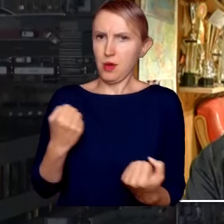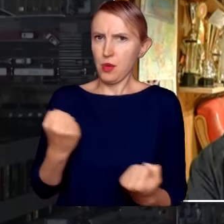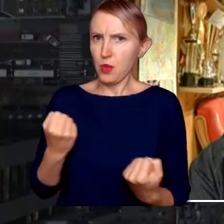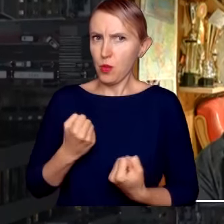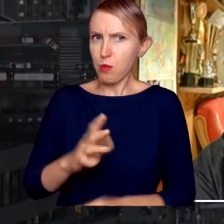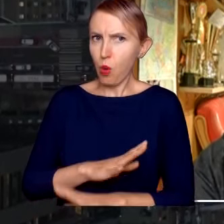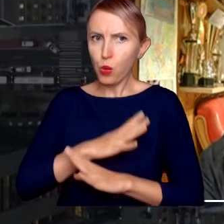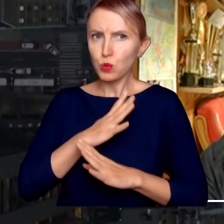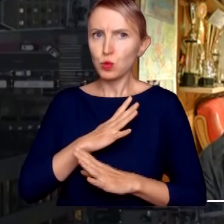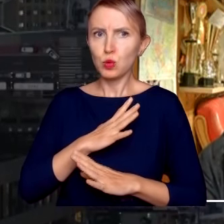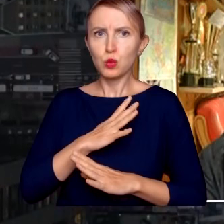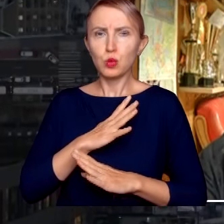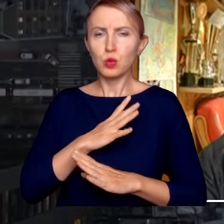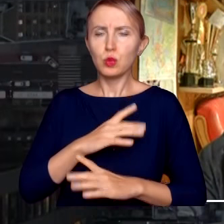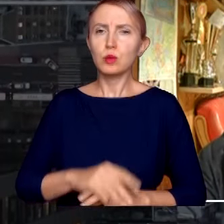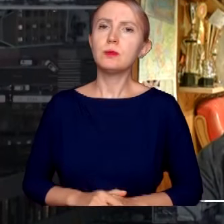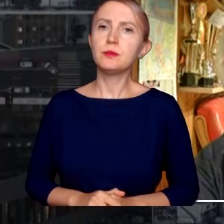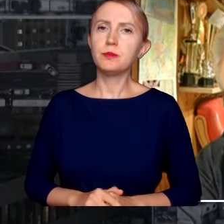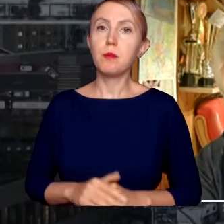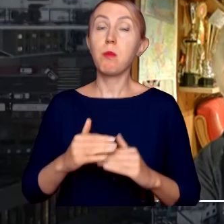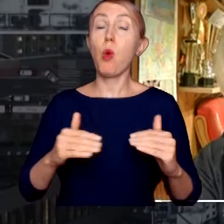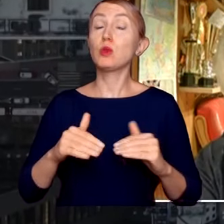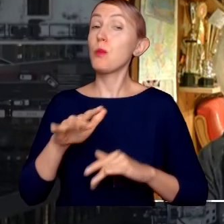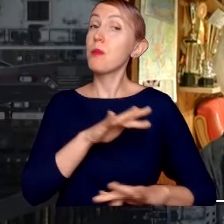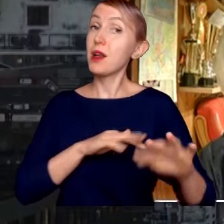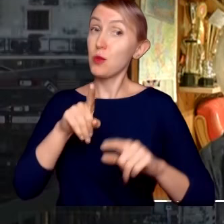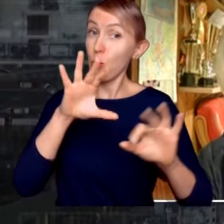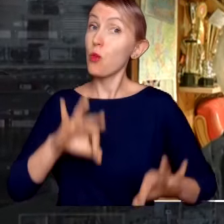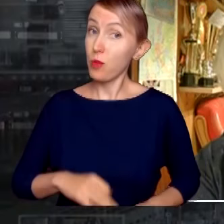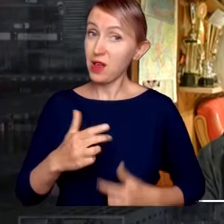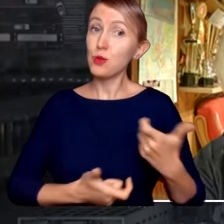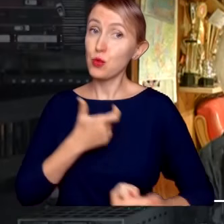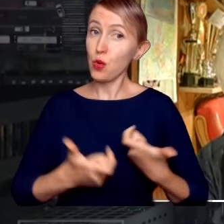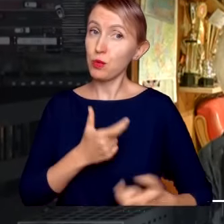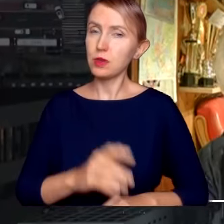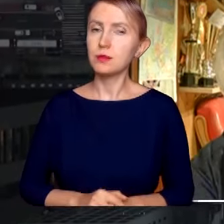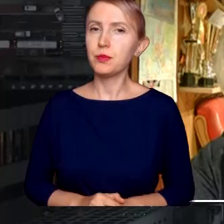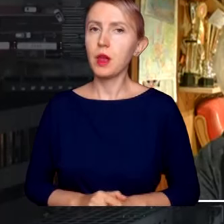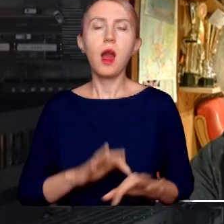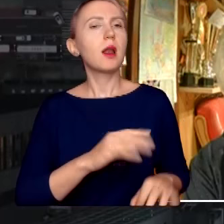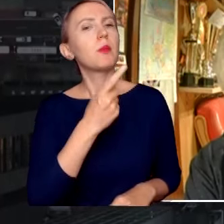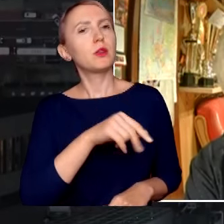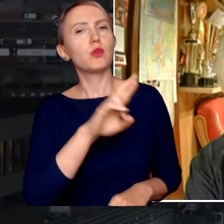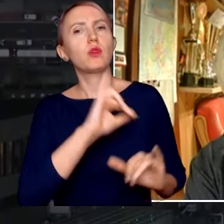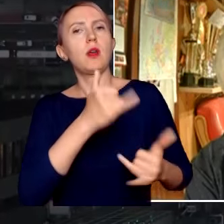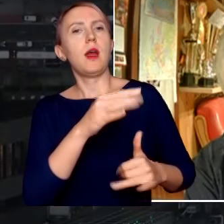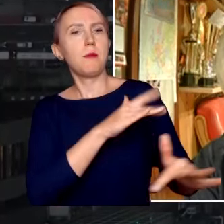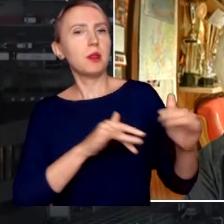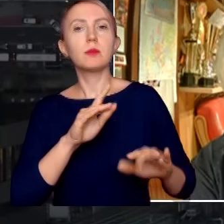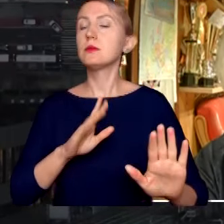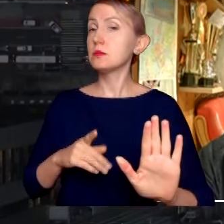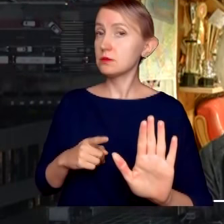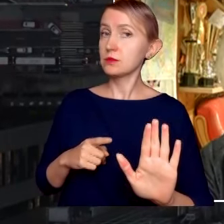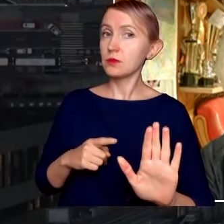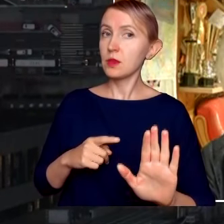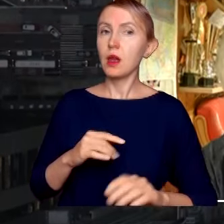poruszona tym poziomem manipulacji, której pan się dopuszcza. No ale pani doktor, błagam panią, no jakiej manipulacji? Ale... No, jeżeli